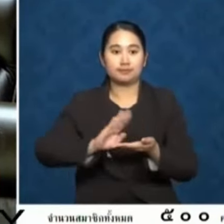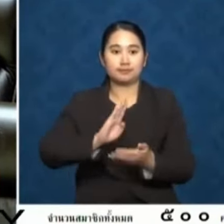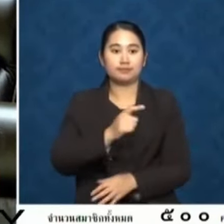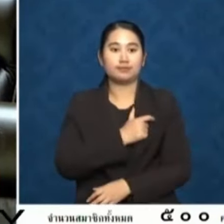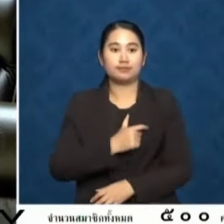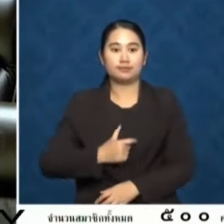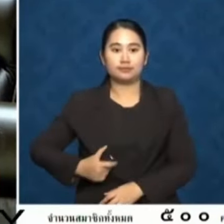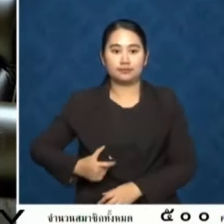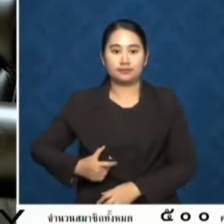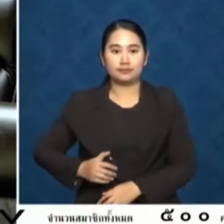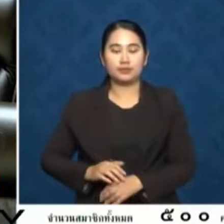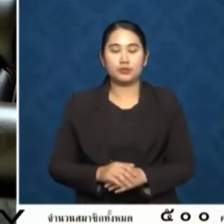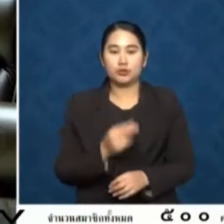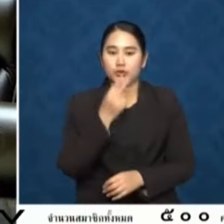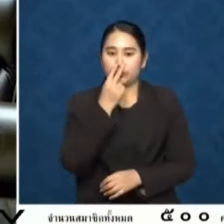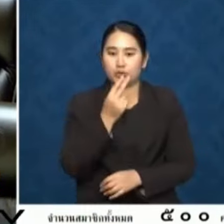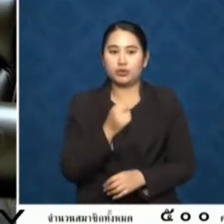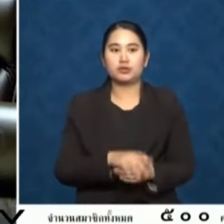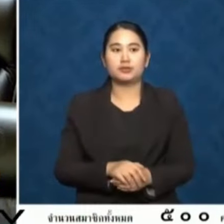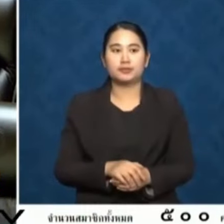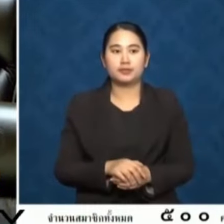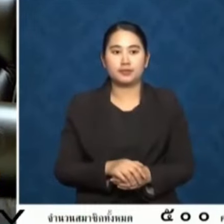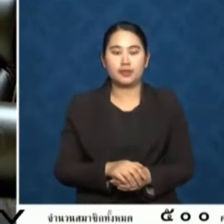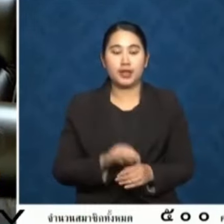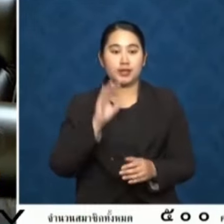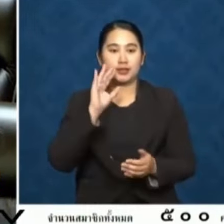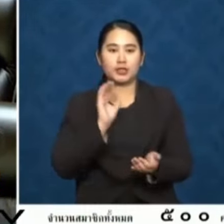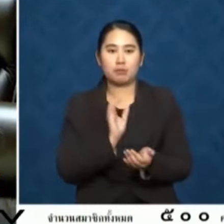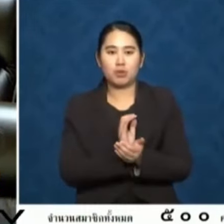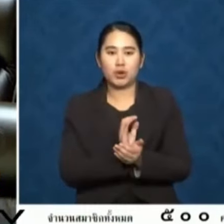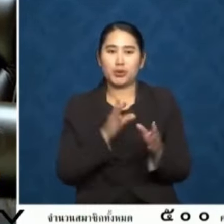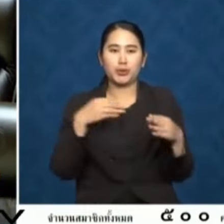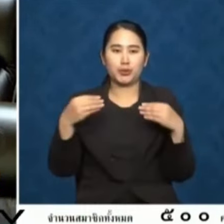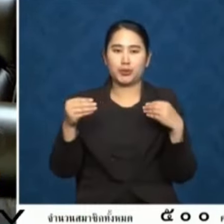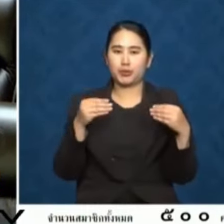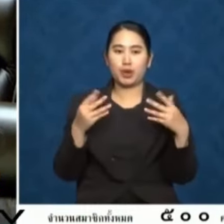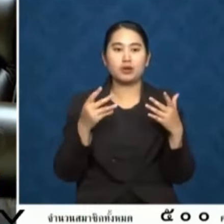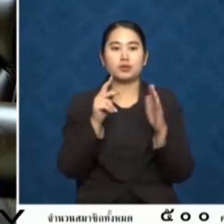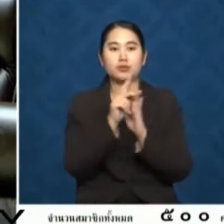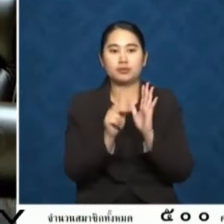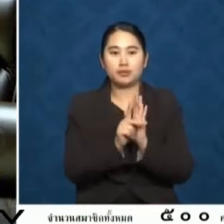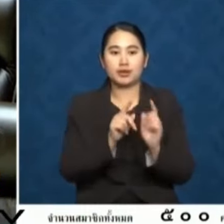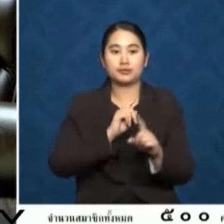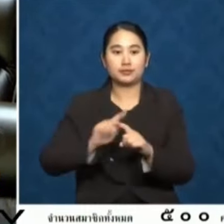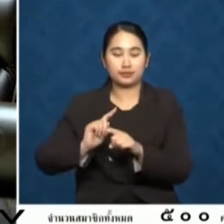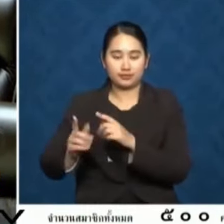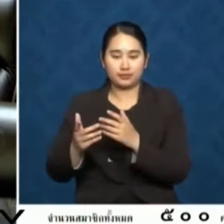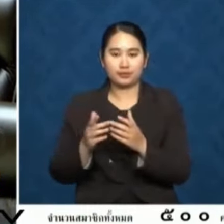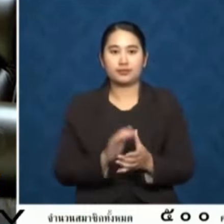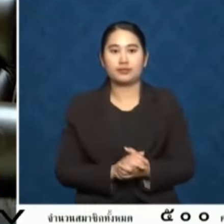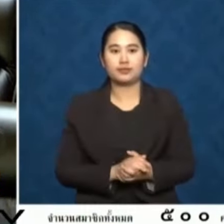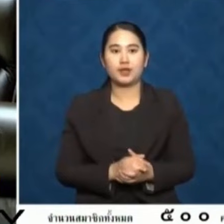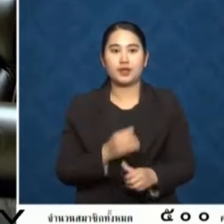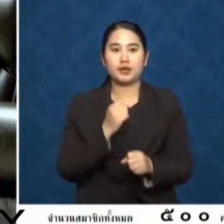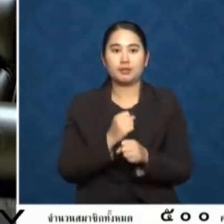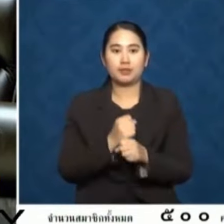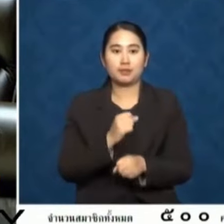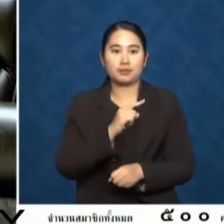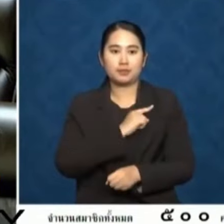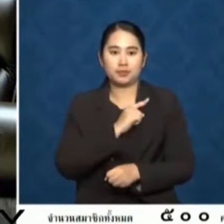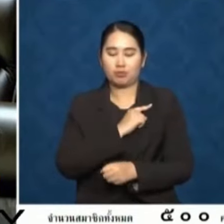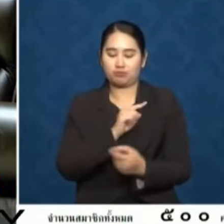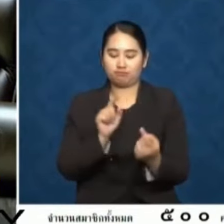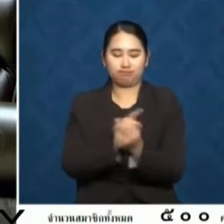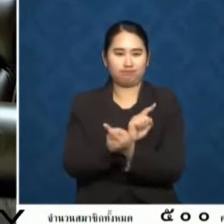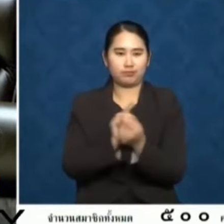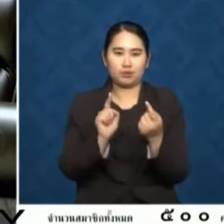ษัตริย์ความอ่อนยานของตำรวจที่บังคับใช้กฎหมายการขาดวินัยความรับผิดชอบต่อสังค